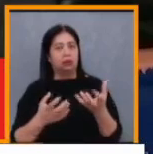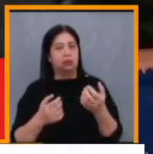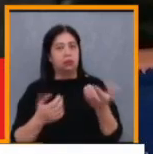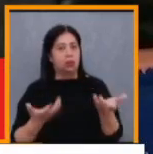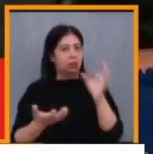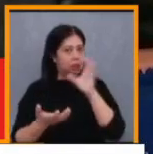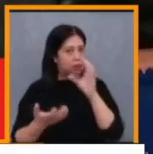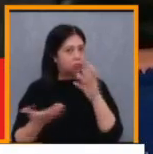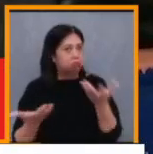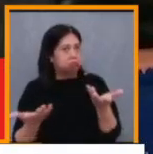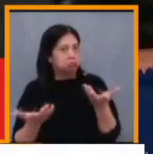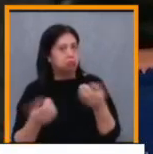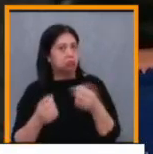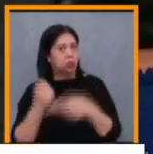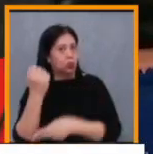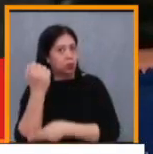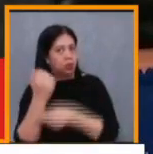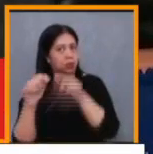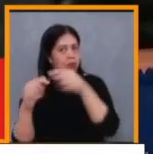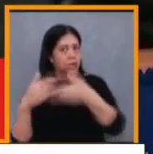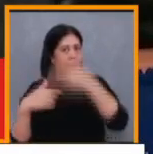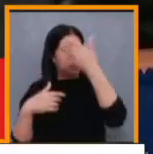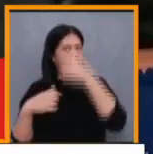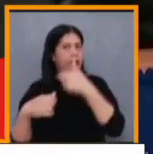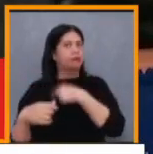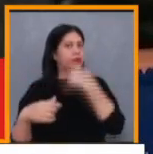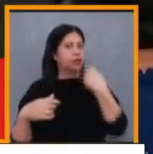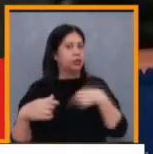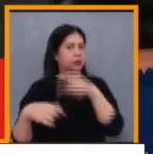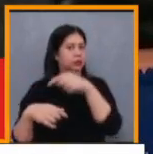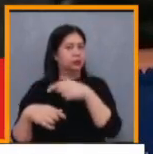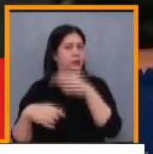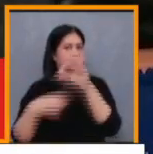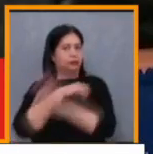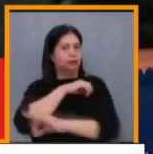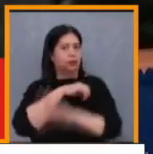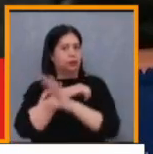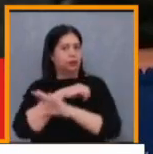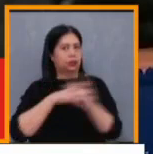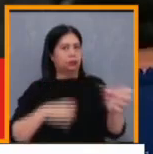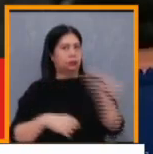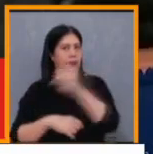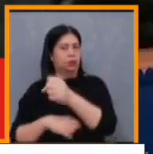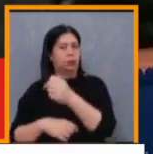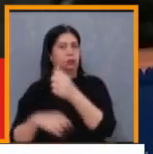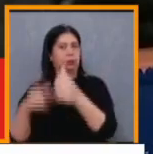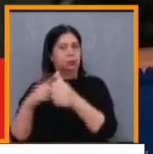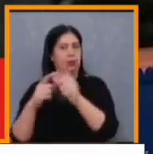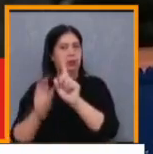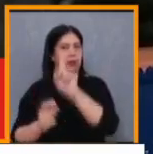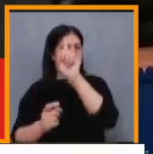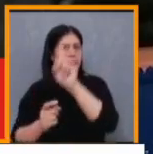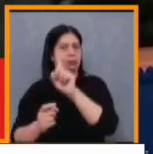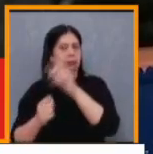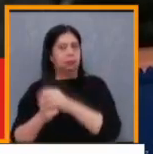na hotel, nandun po yung Chinese. Kaya dun muna daw po muna kami sa taas, ng, sa room